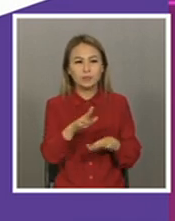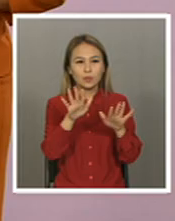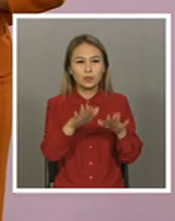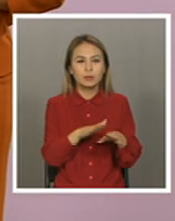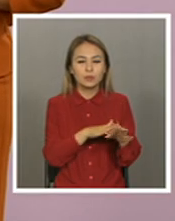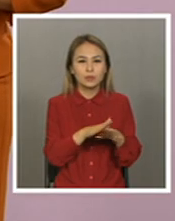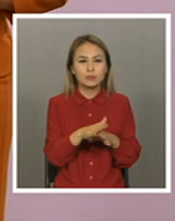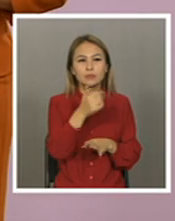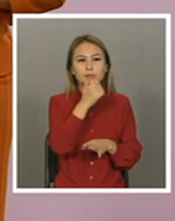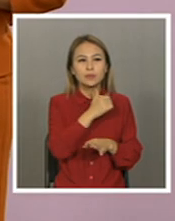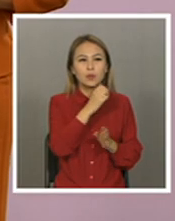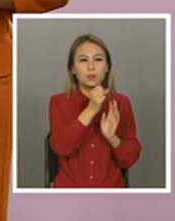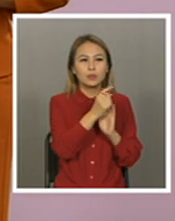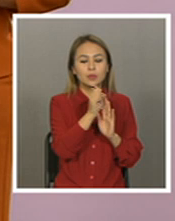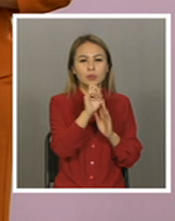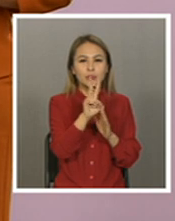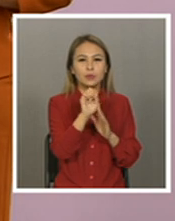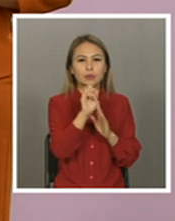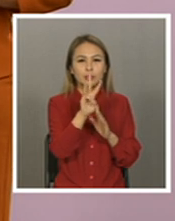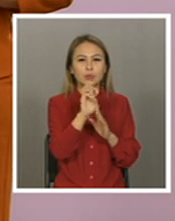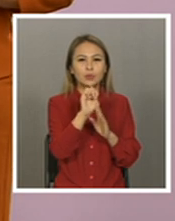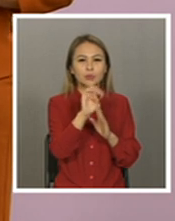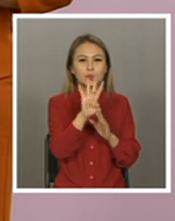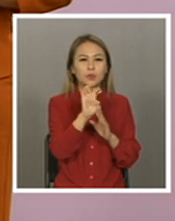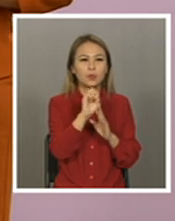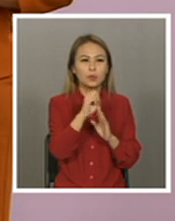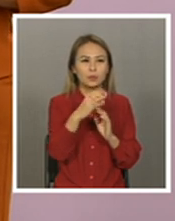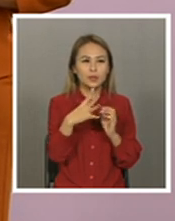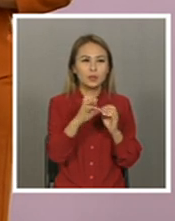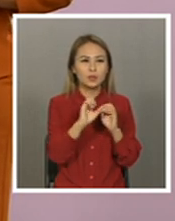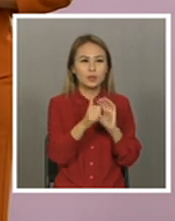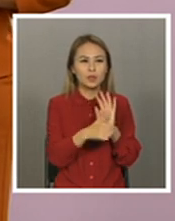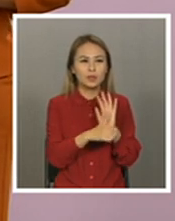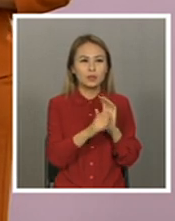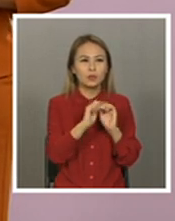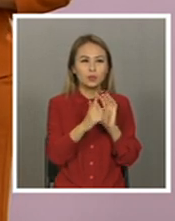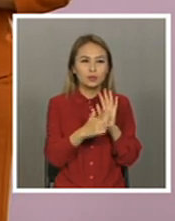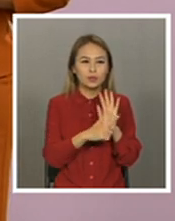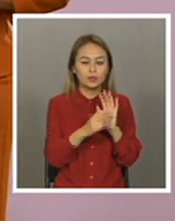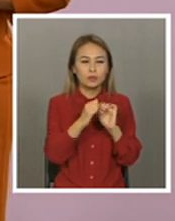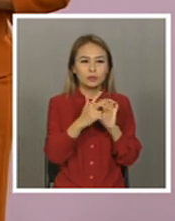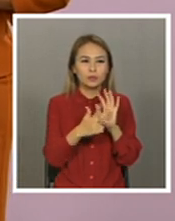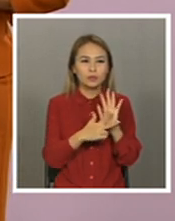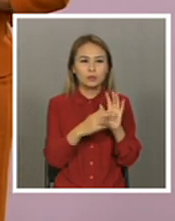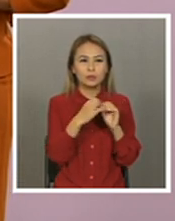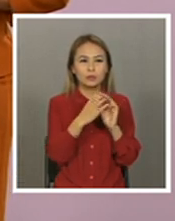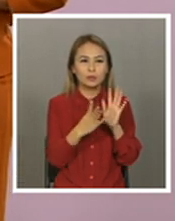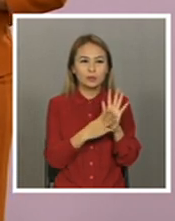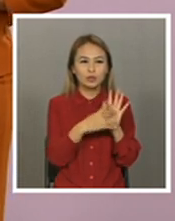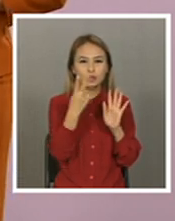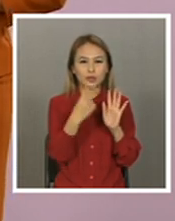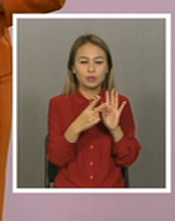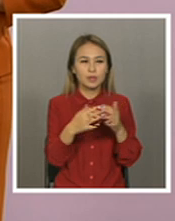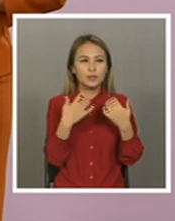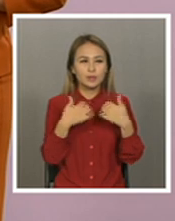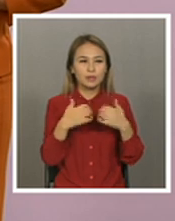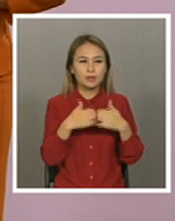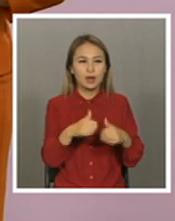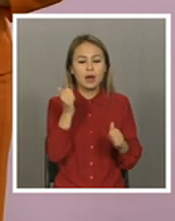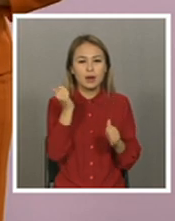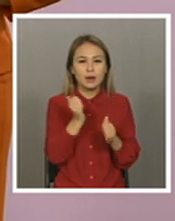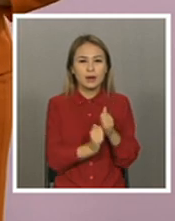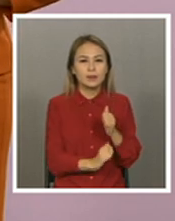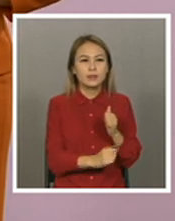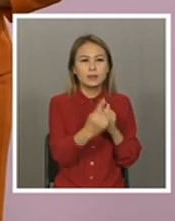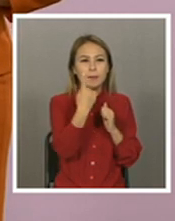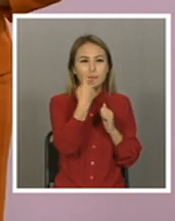көріңдер. 11, 12, 13, 14, 15, 16, 17, 18, 19, 20